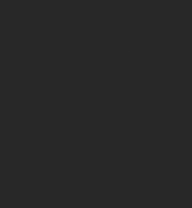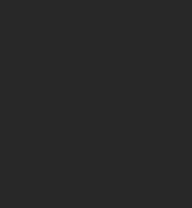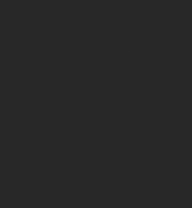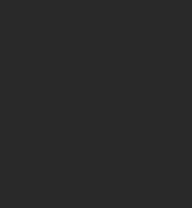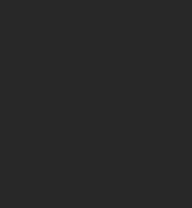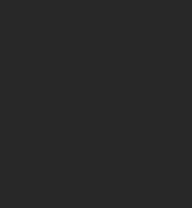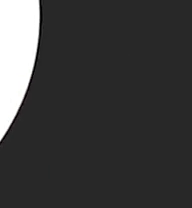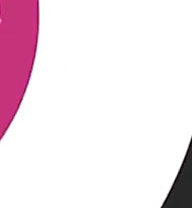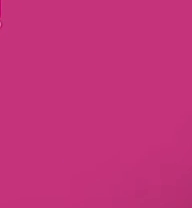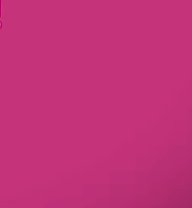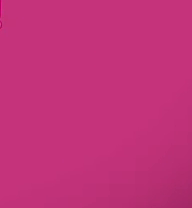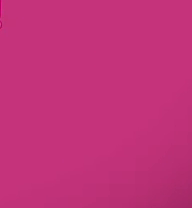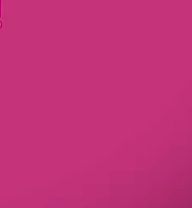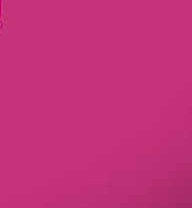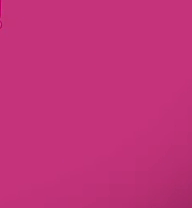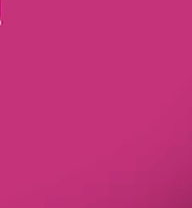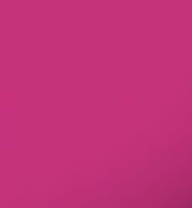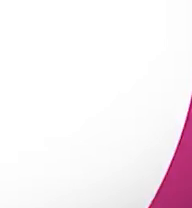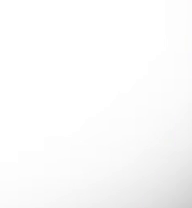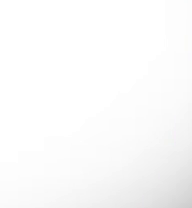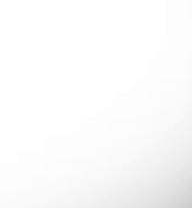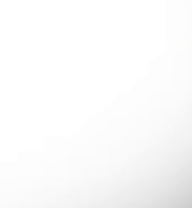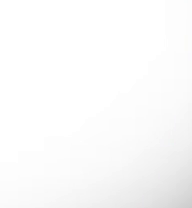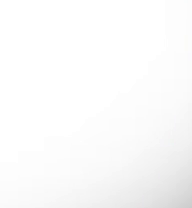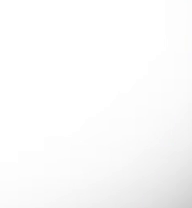Re, viss ēters ir te!